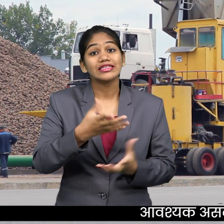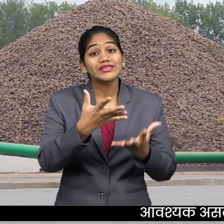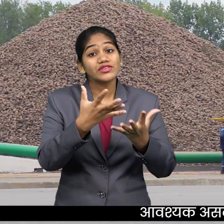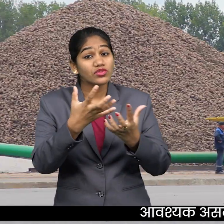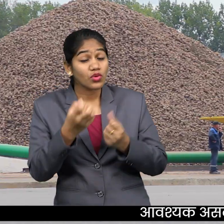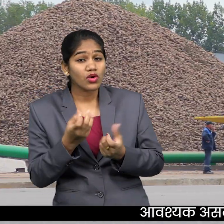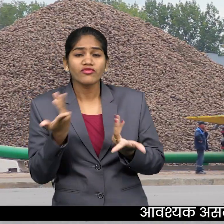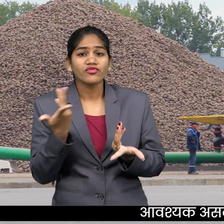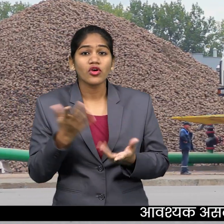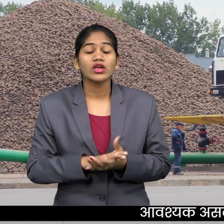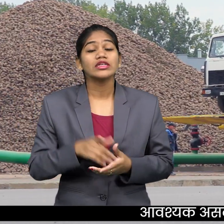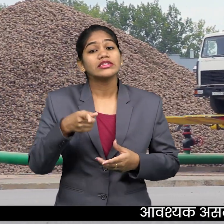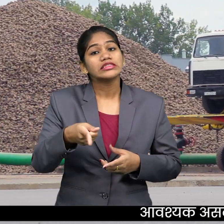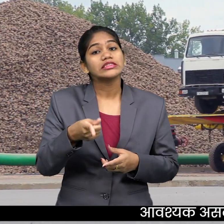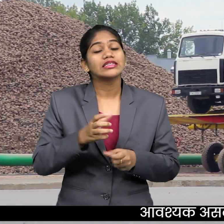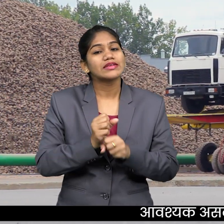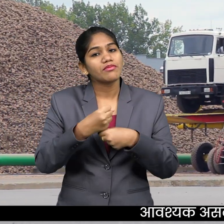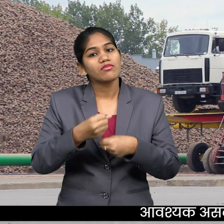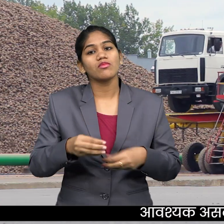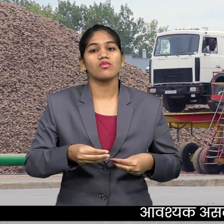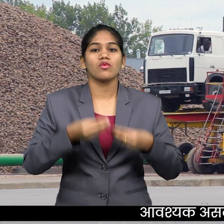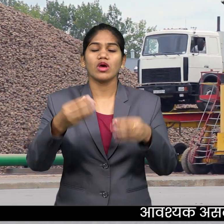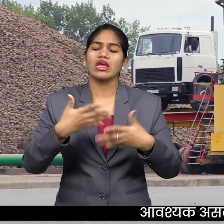आवश्यक असलेल्या मूलभूत गोष्टी आहेत.